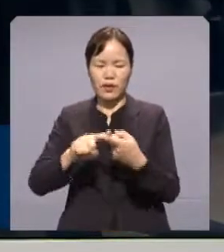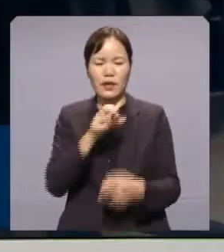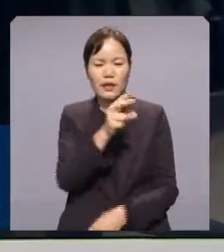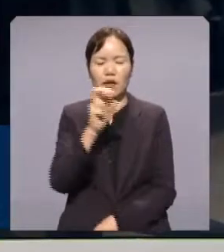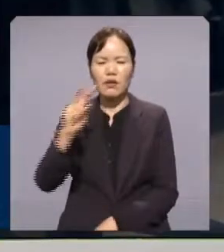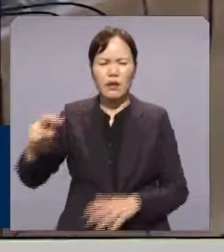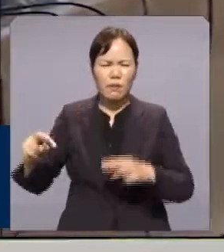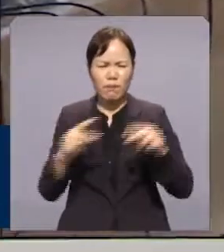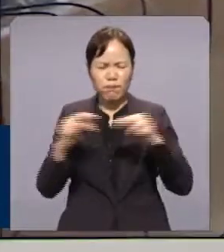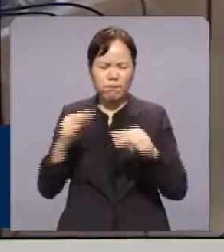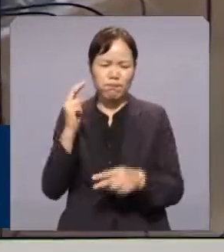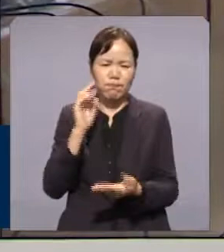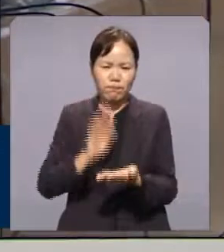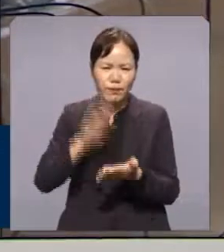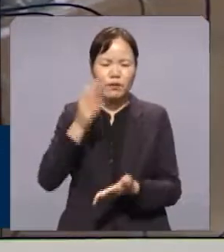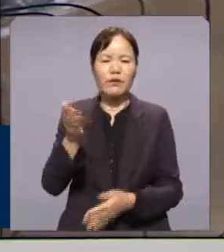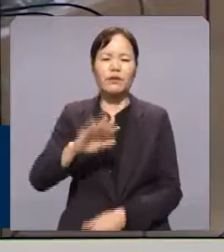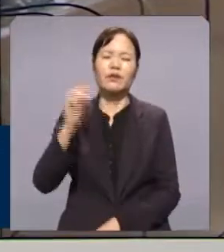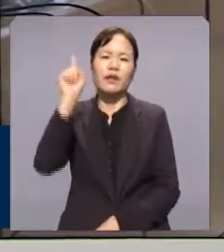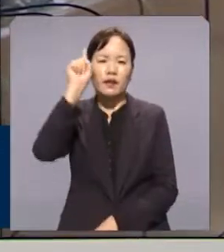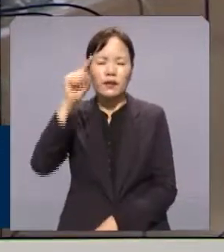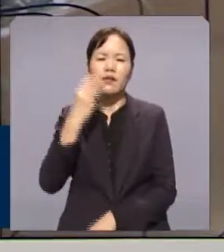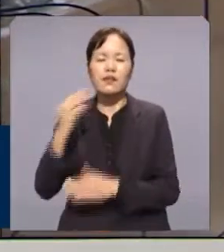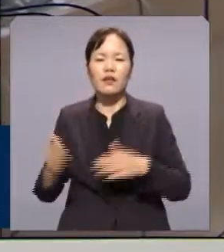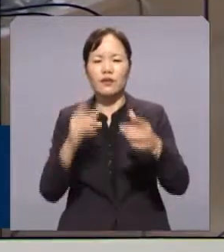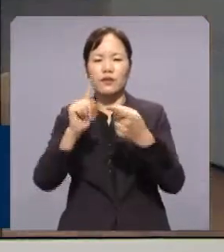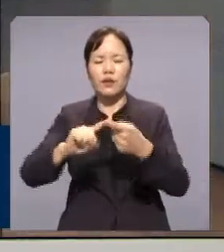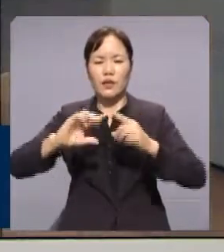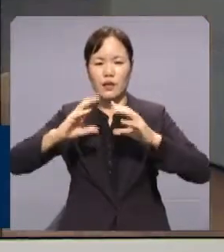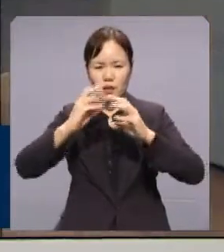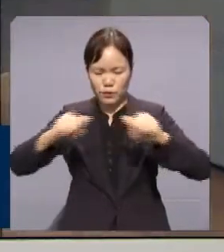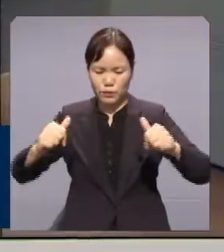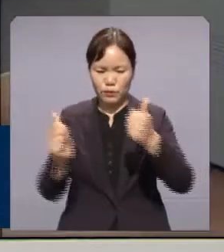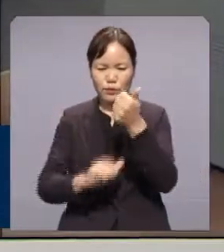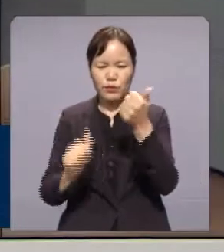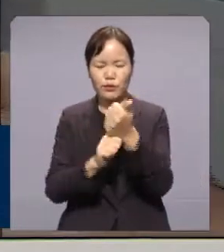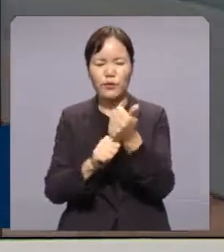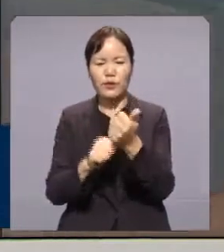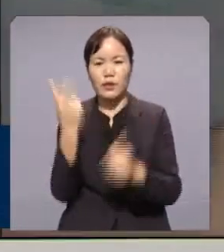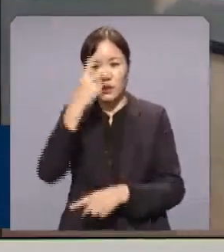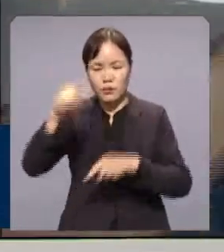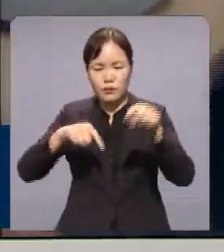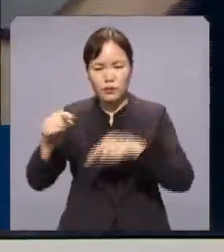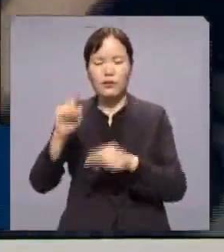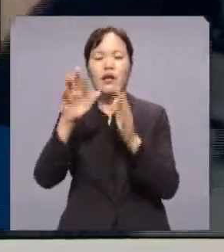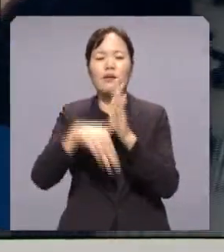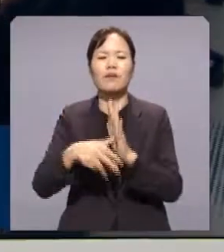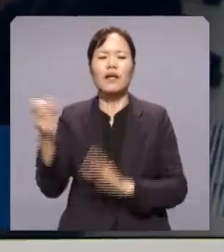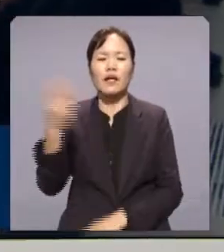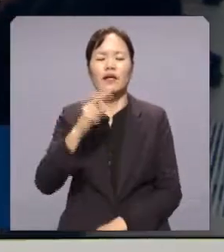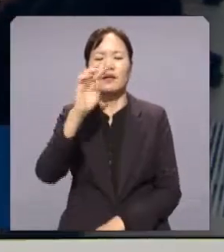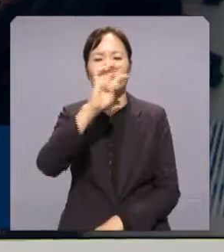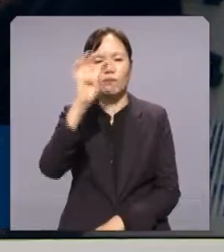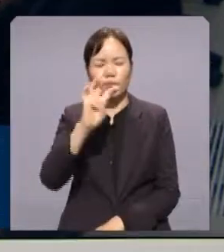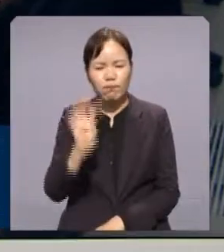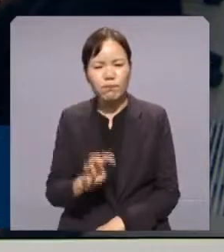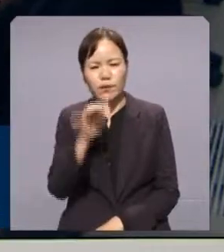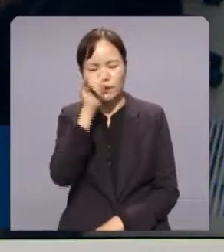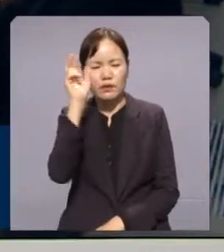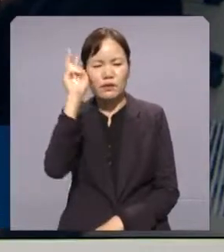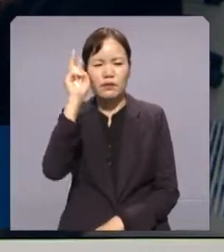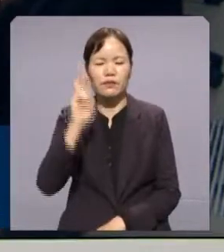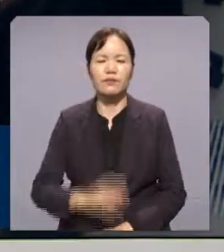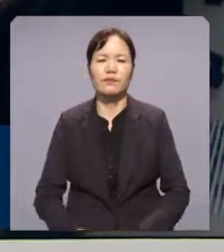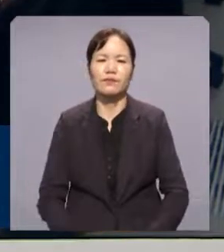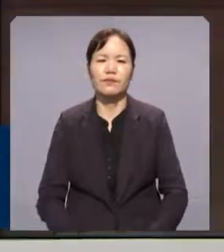공방을 벌였는데요. 내일 경기도에 대한 국회 국토교통위 국감에서 같은 모습이 재현될 것으로 예상됩니다. 첫 소식